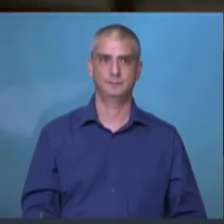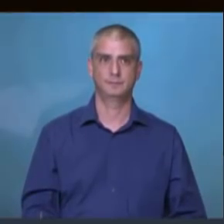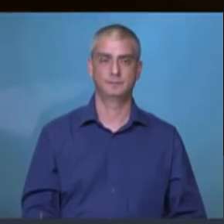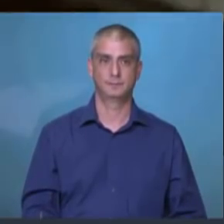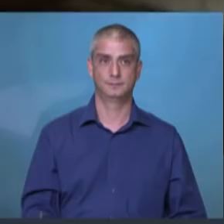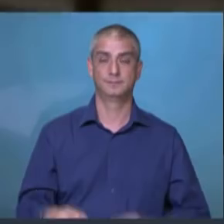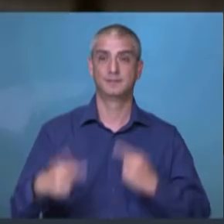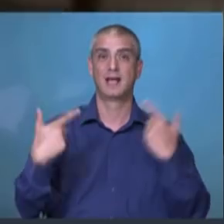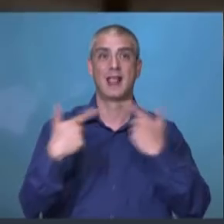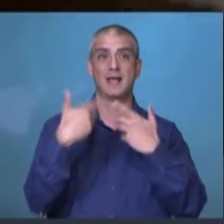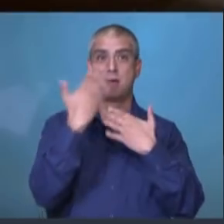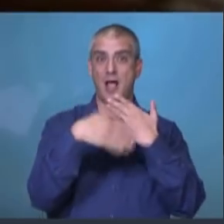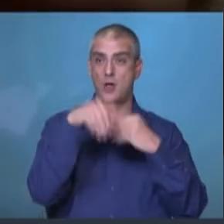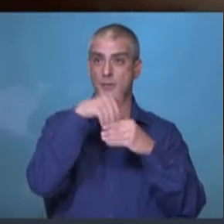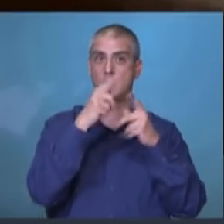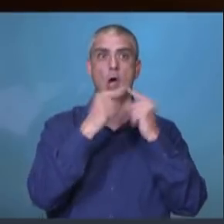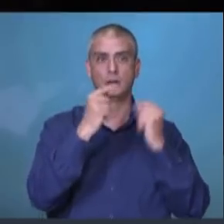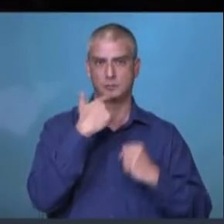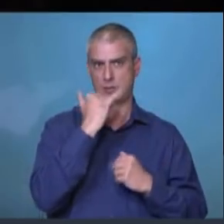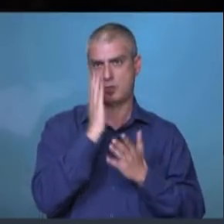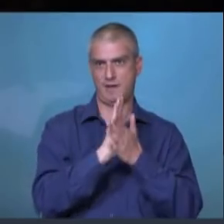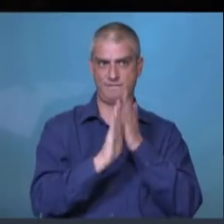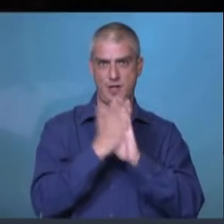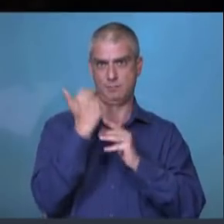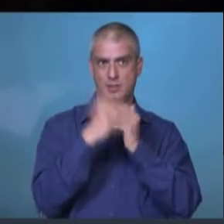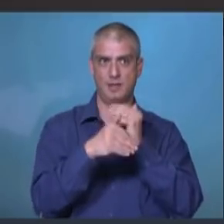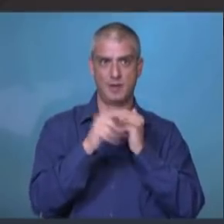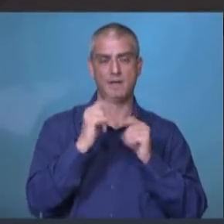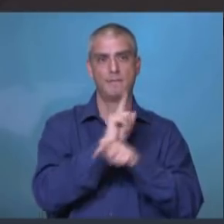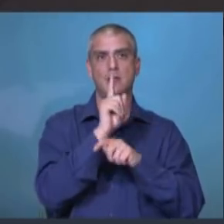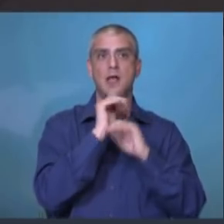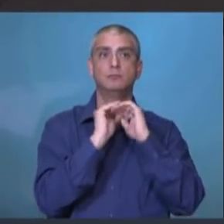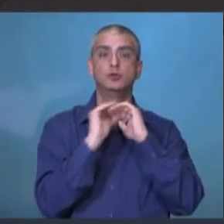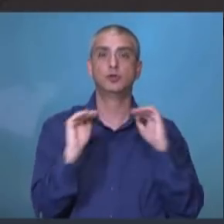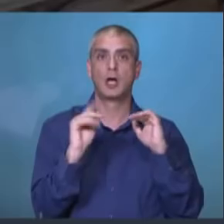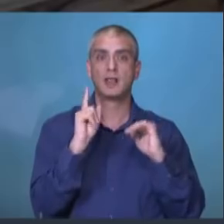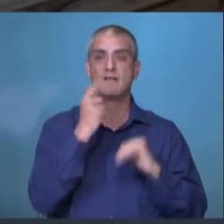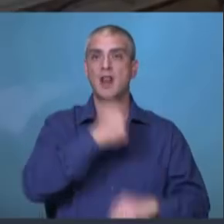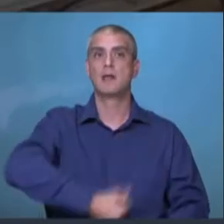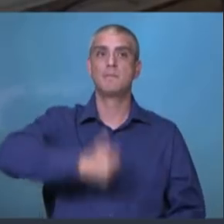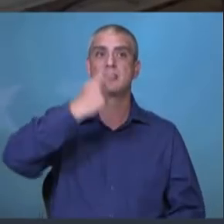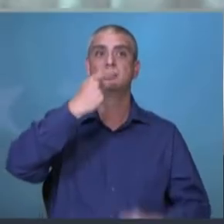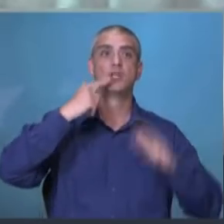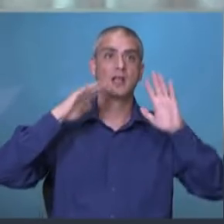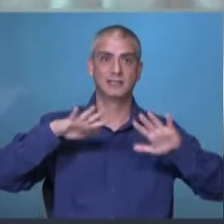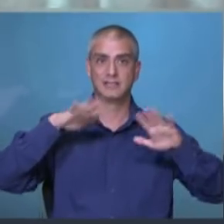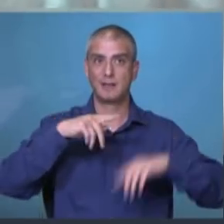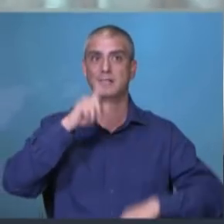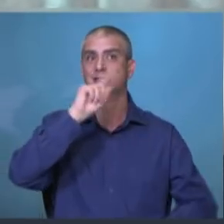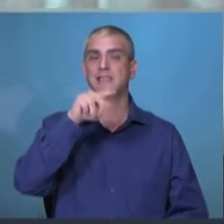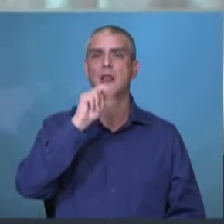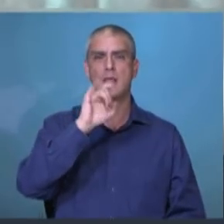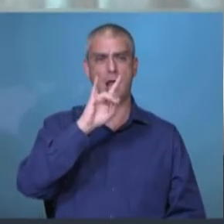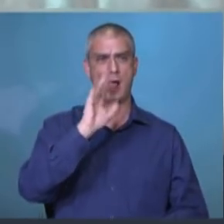סבב הלחימה האחרון בעזה אומנם תם והשקט נשמר לפי שעה, אך למנהיג הג'יהאד האיסלאמי, זיאד נחלה, יש